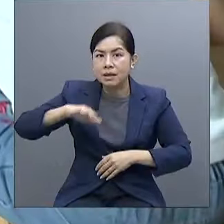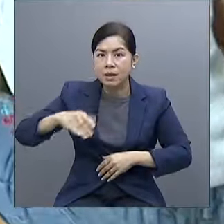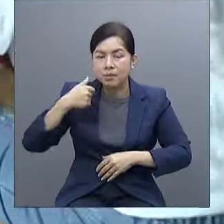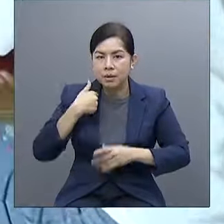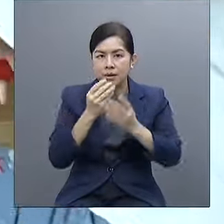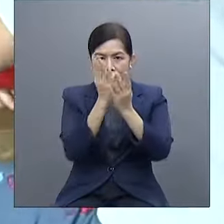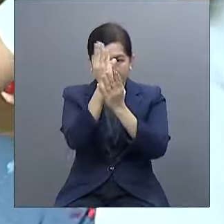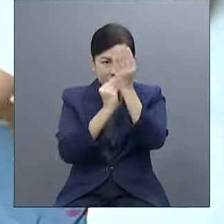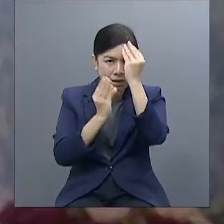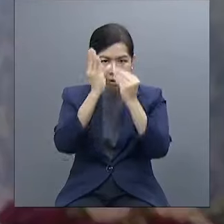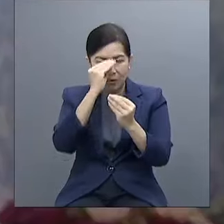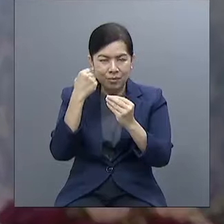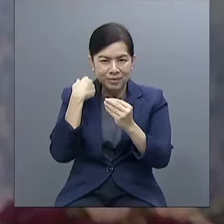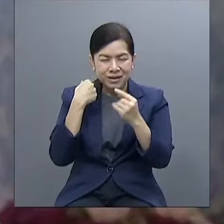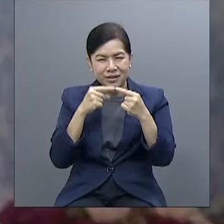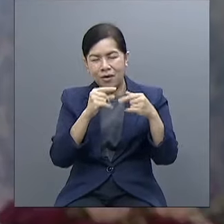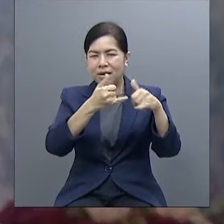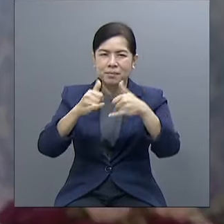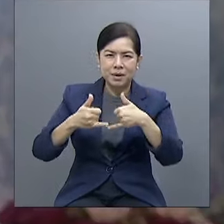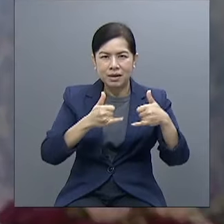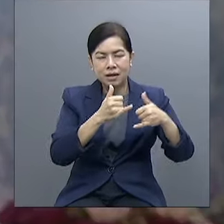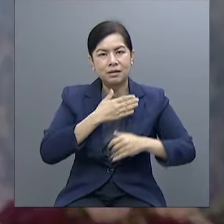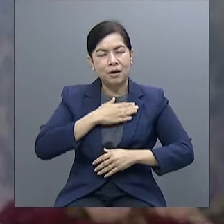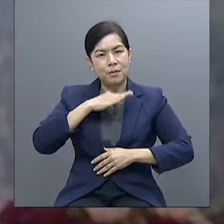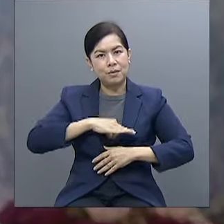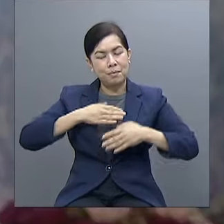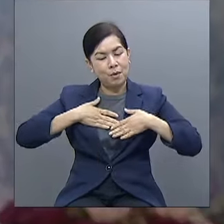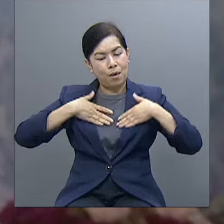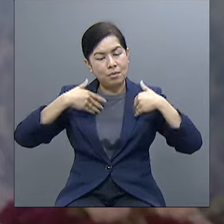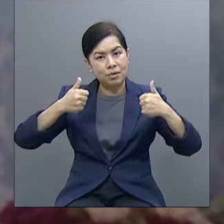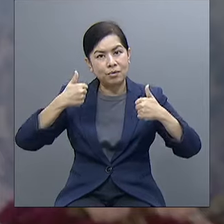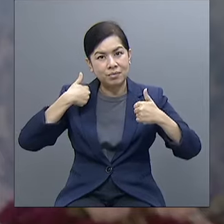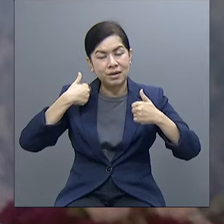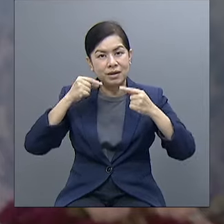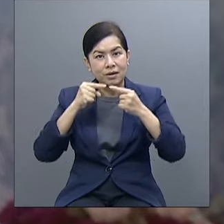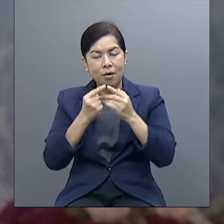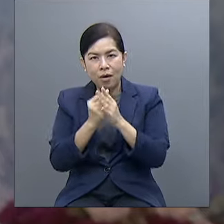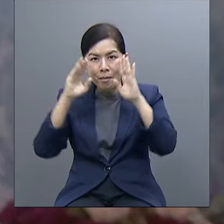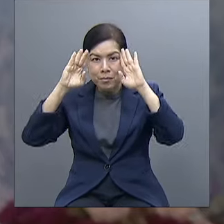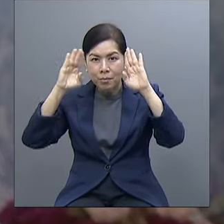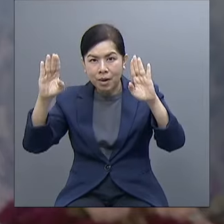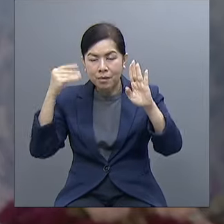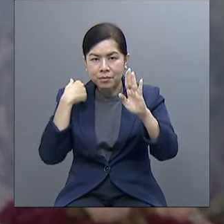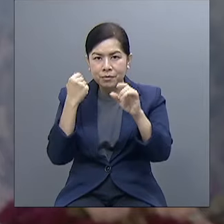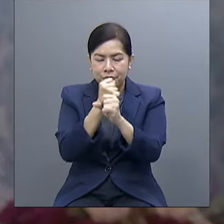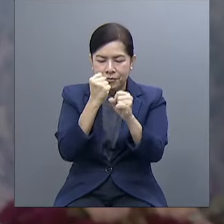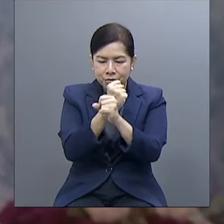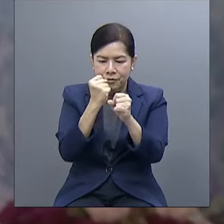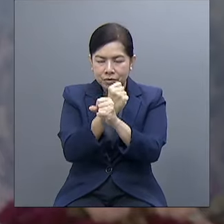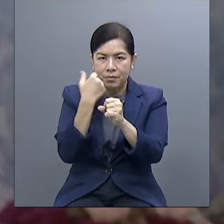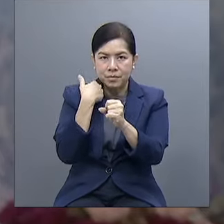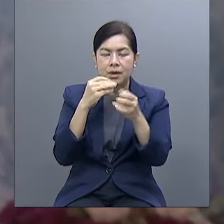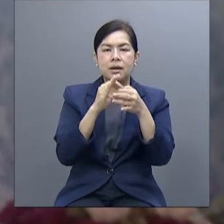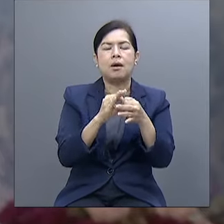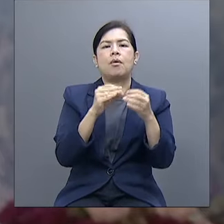ความสุขสมองเปิดแล้วก็สิ่งที่เขาได้เรียนรู้เขาจะจดจำได้ดีขึ้นไม่ว่าเราจะสอนเรื่องความปลอดภัยเรื่องการระมัดระวังตัวหรือแม้ก